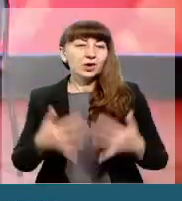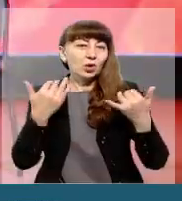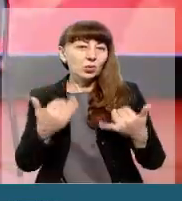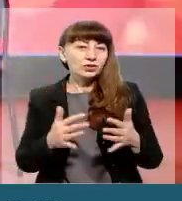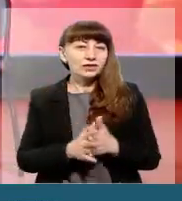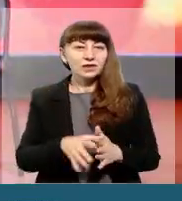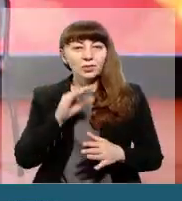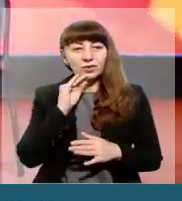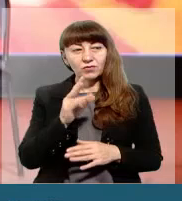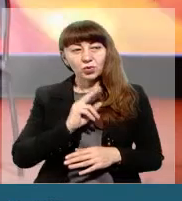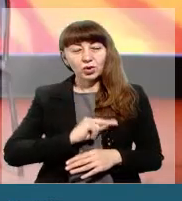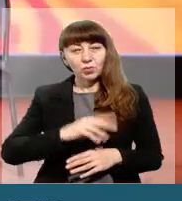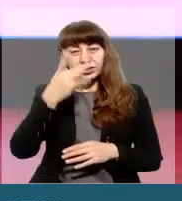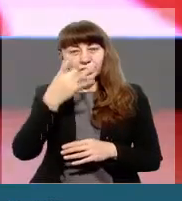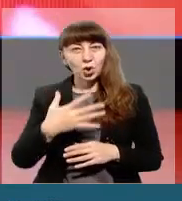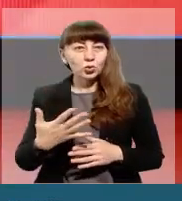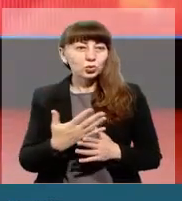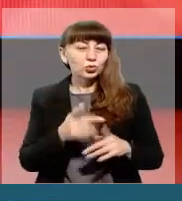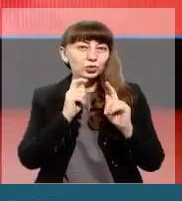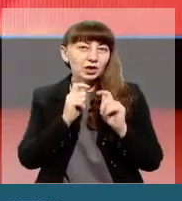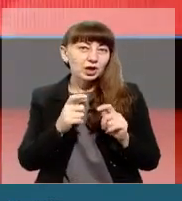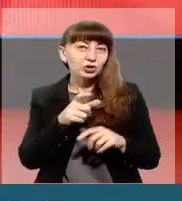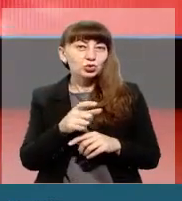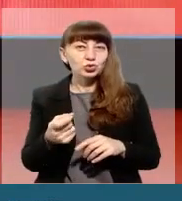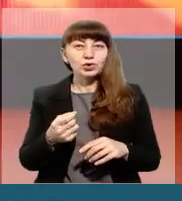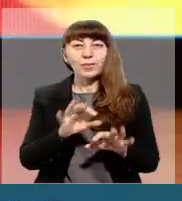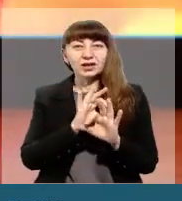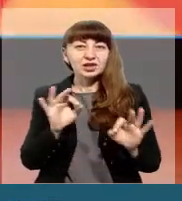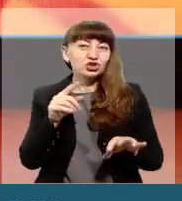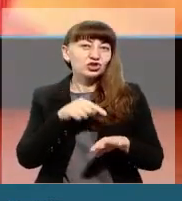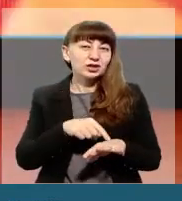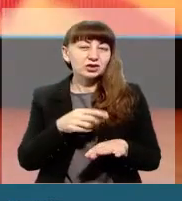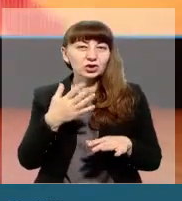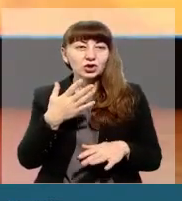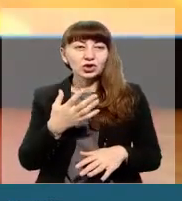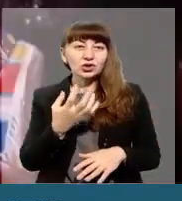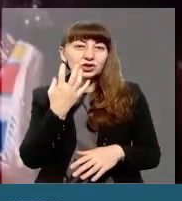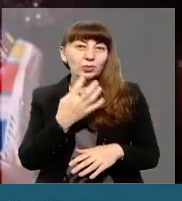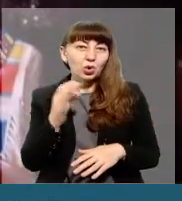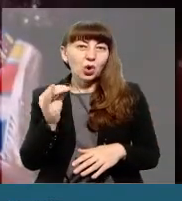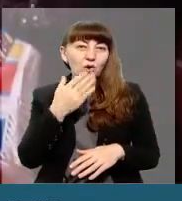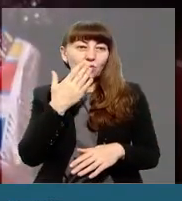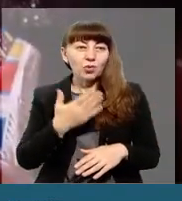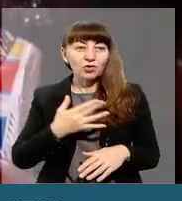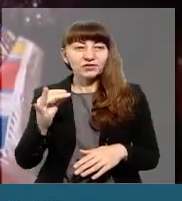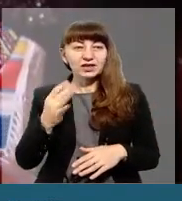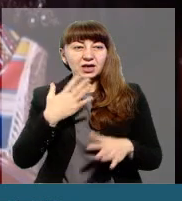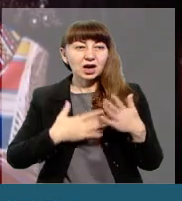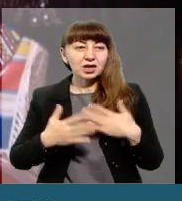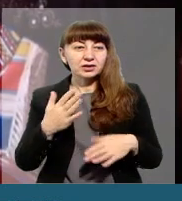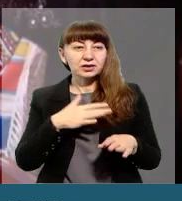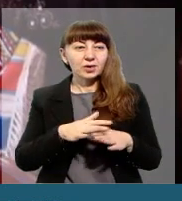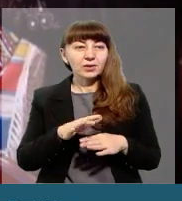Удивительная профессия у работника культуры – дарить людям хорошее настроение, тепло, любовь и радость. Наполняют вдохновением и